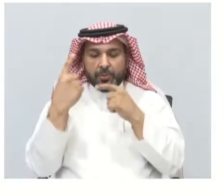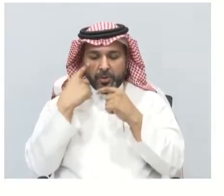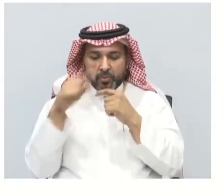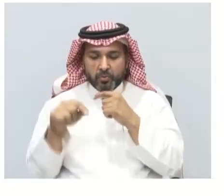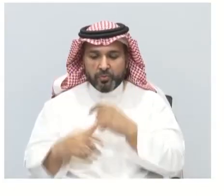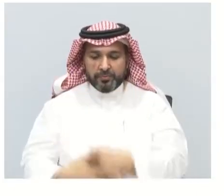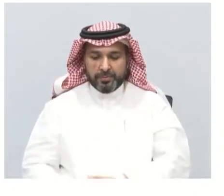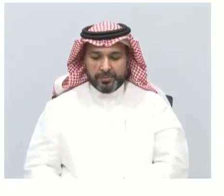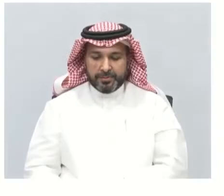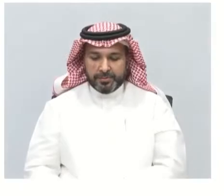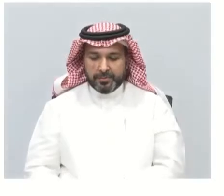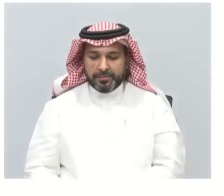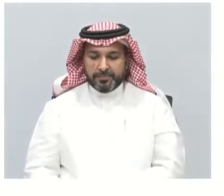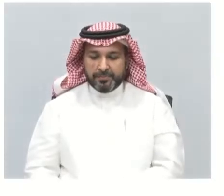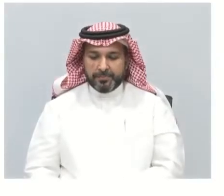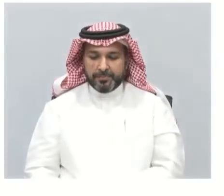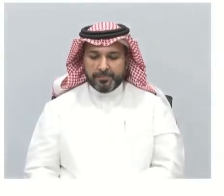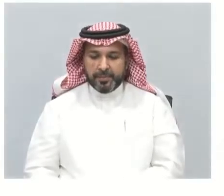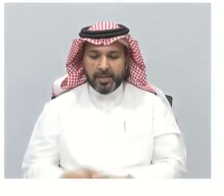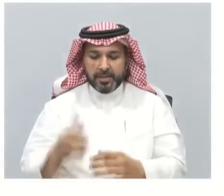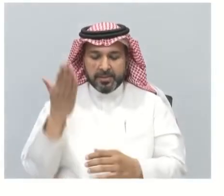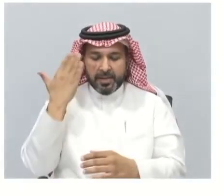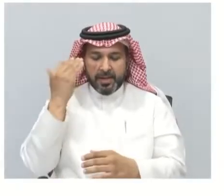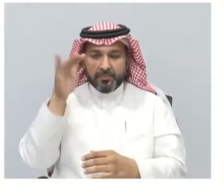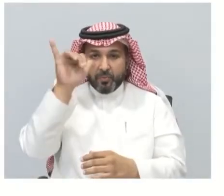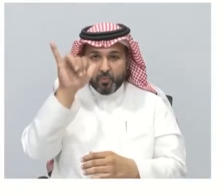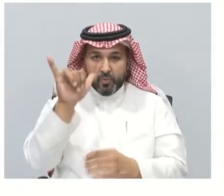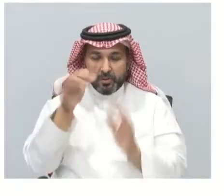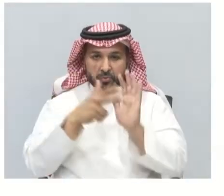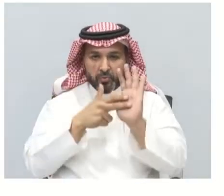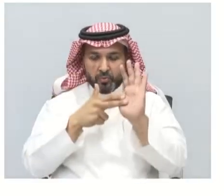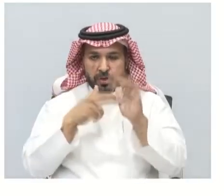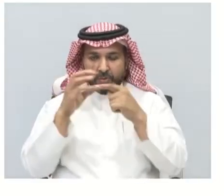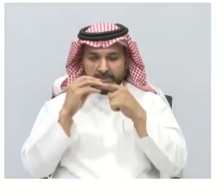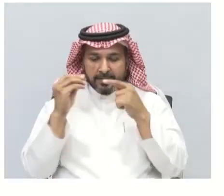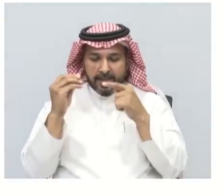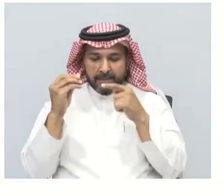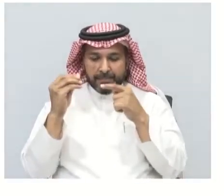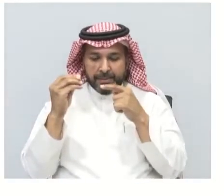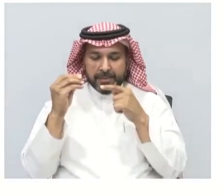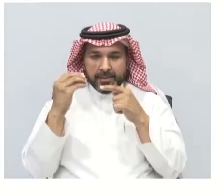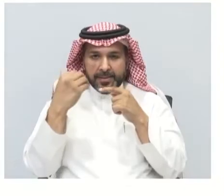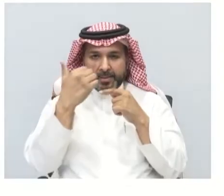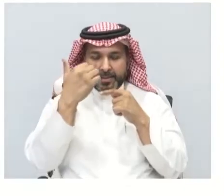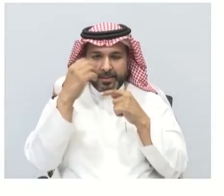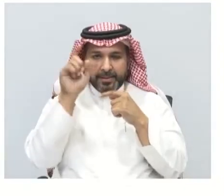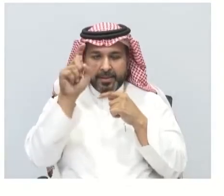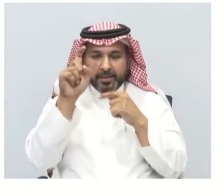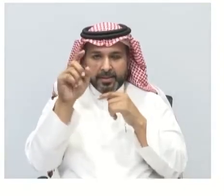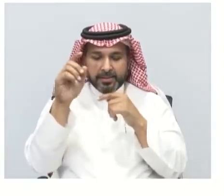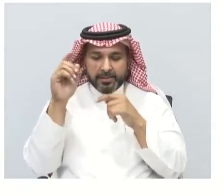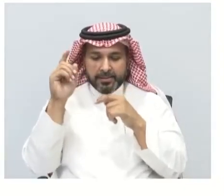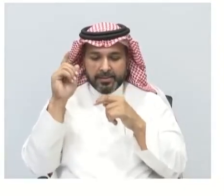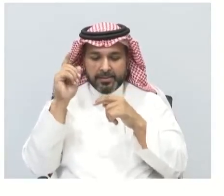الميل والمقطع وا يساوي سالب اكس ناقص 2 او اقدر اخليها باستخدام او الصيغه الاخرى وا يساوي سالب اكس زائد